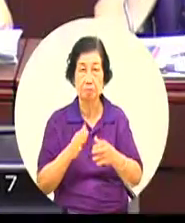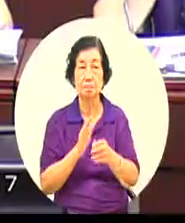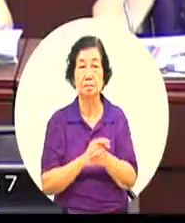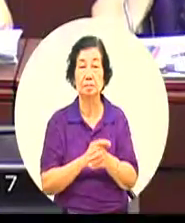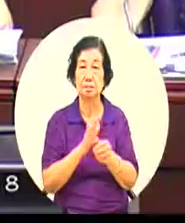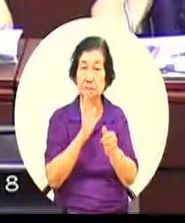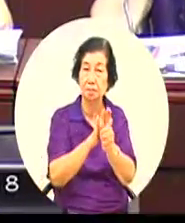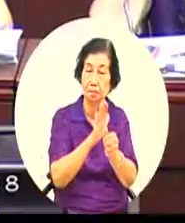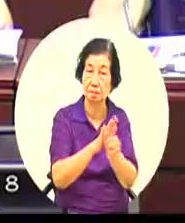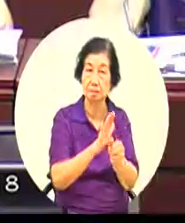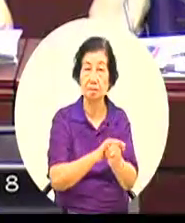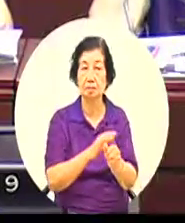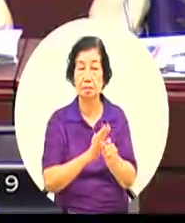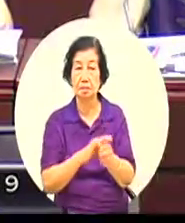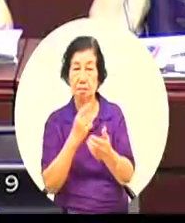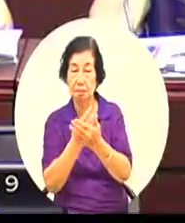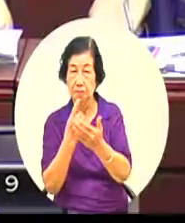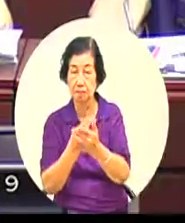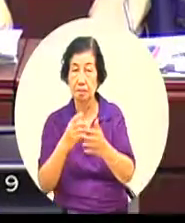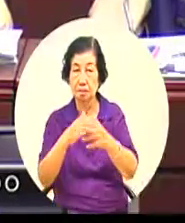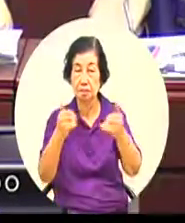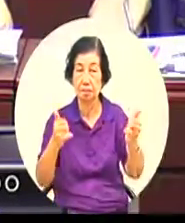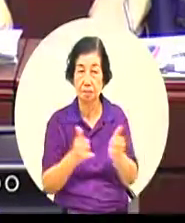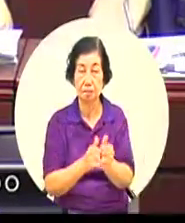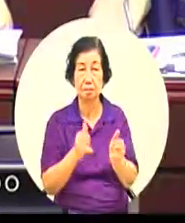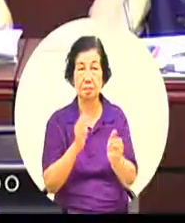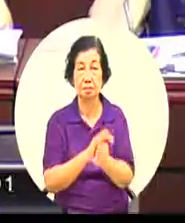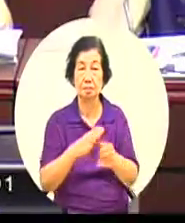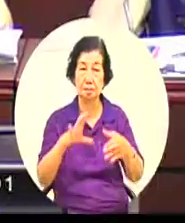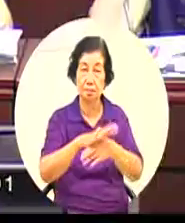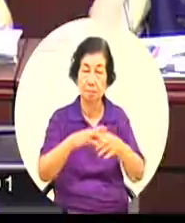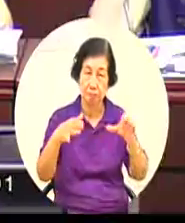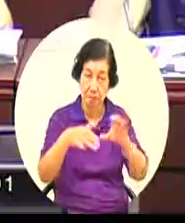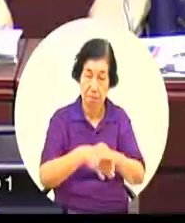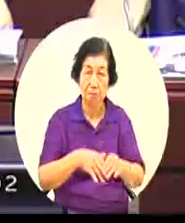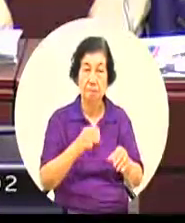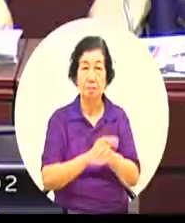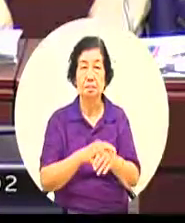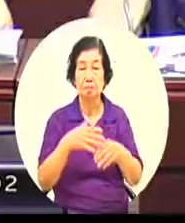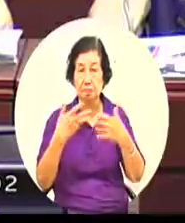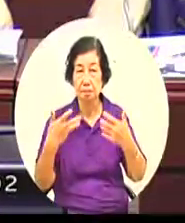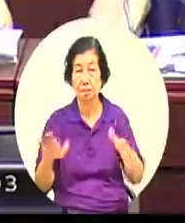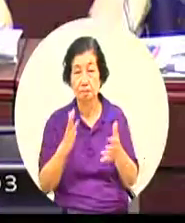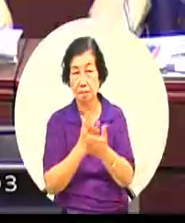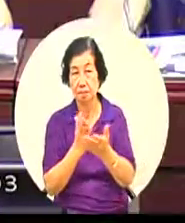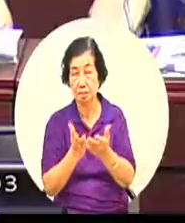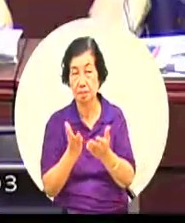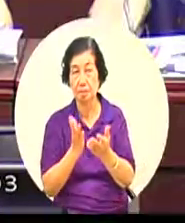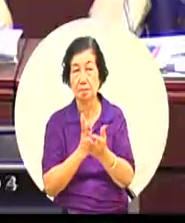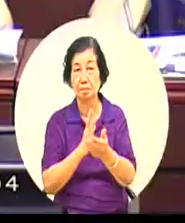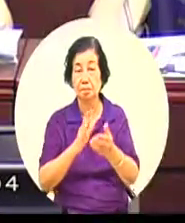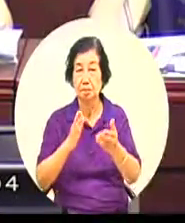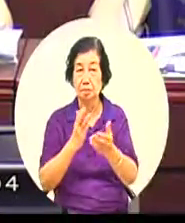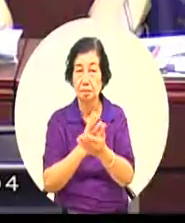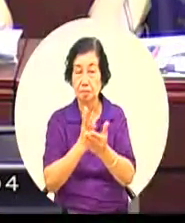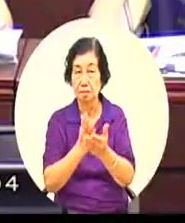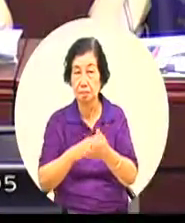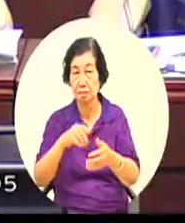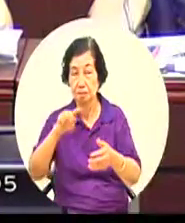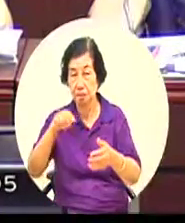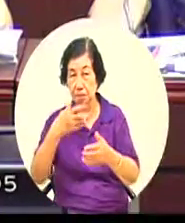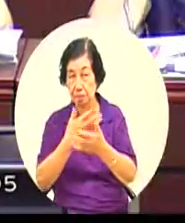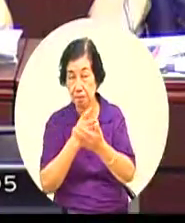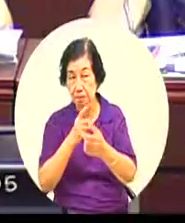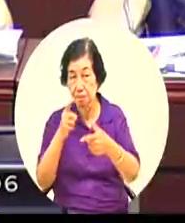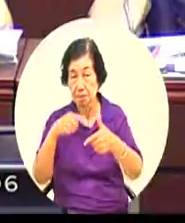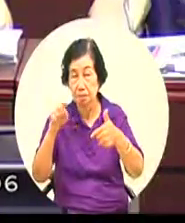自己的文化的传承以外呢，又有他族群的多元文化的学习，这是一个很大的挑战，我认为这个例子在全世